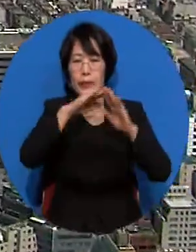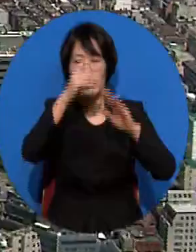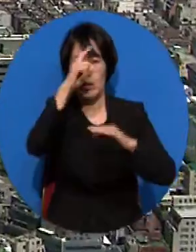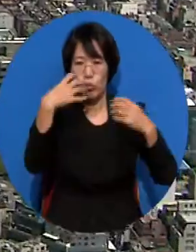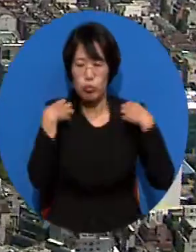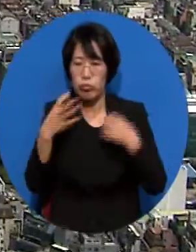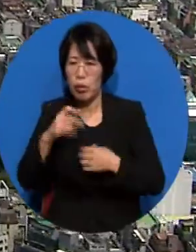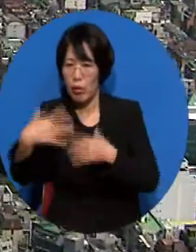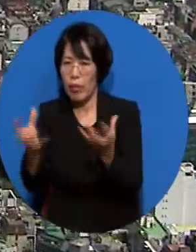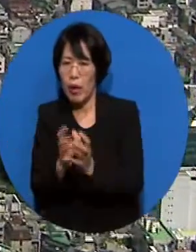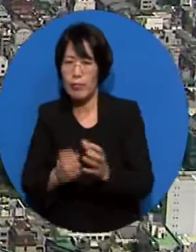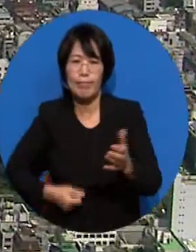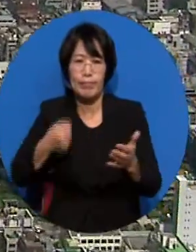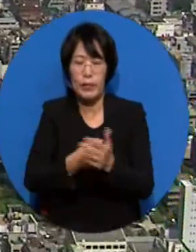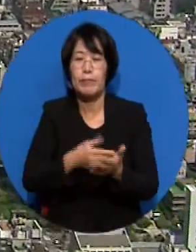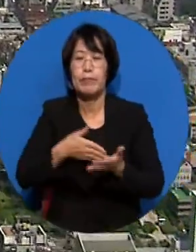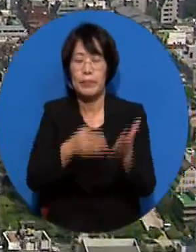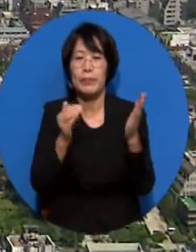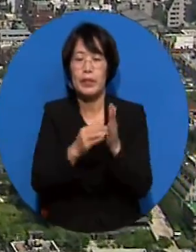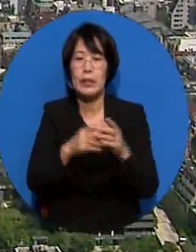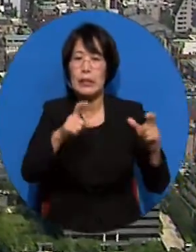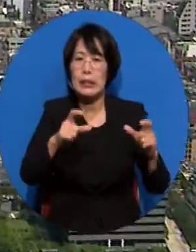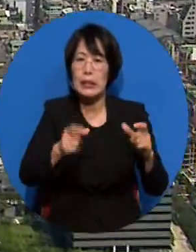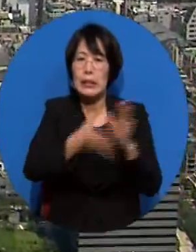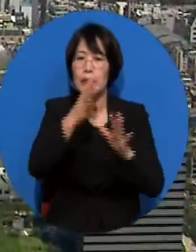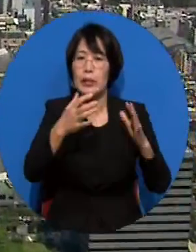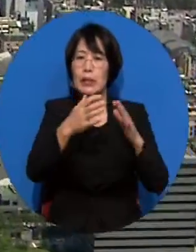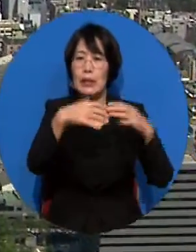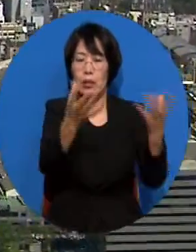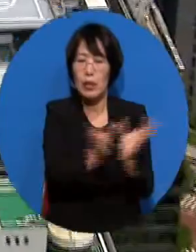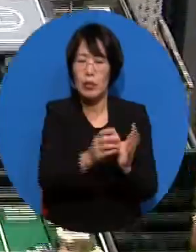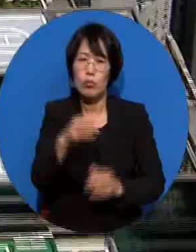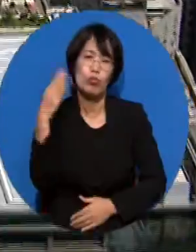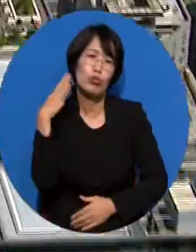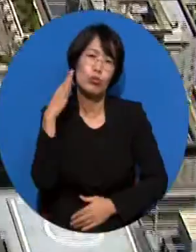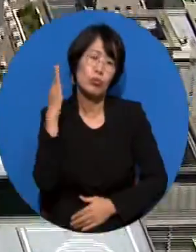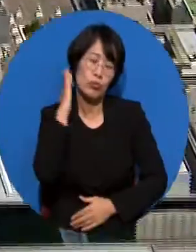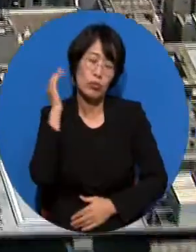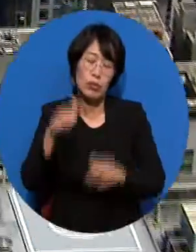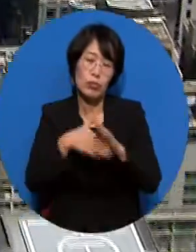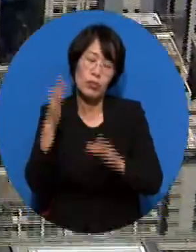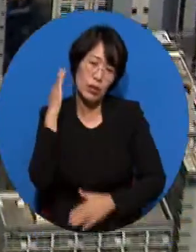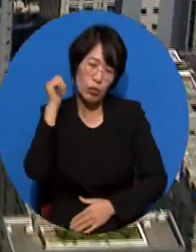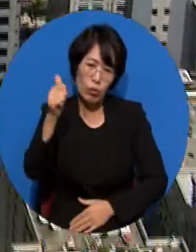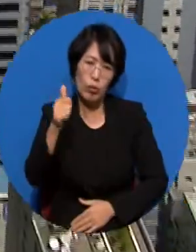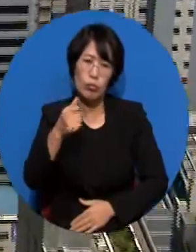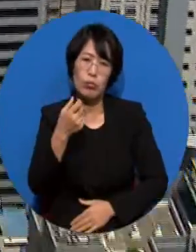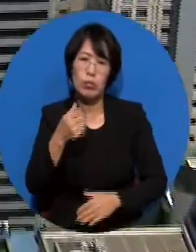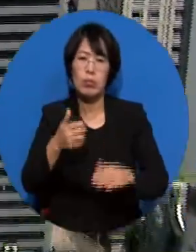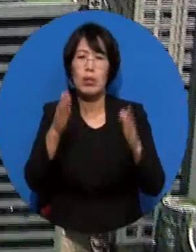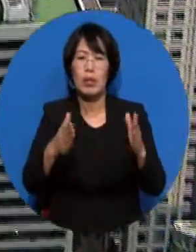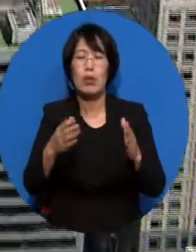여당에 과감한 결단을 촉구했습니다. 지역의 시민단체들은 문재인 대통령의 임기가 6개월 정도밖에 남지 않았지만